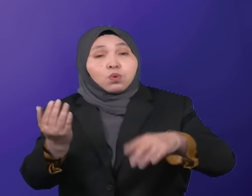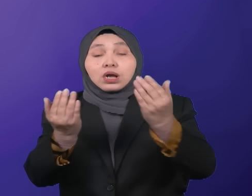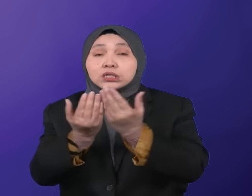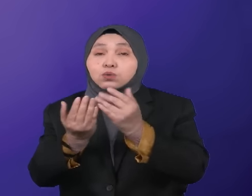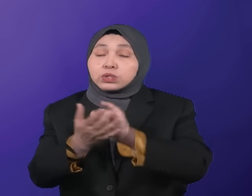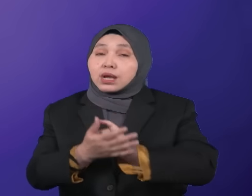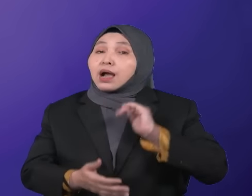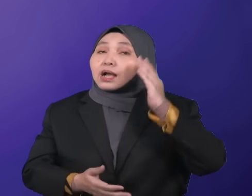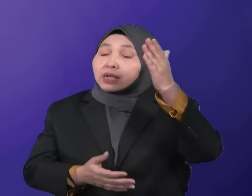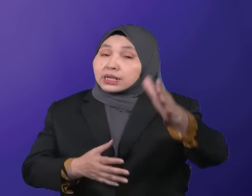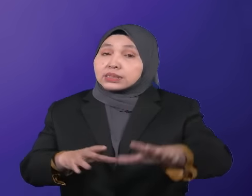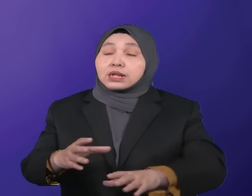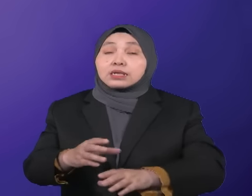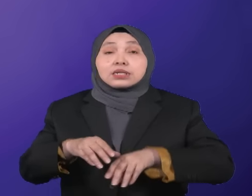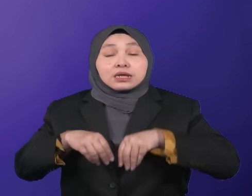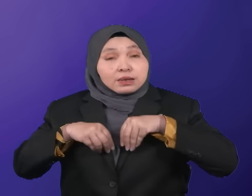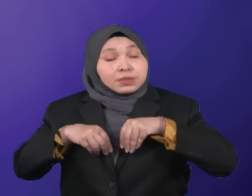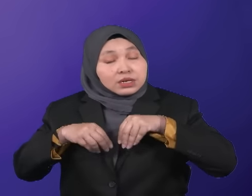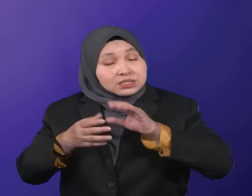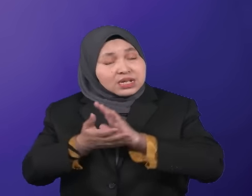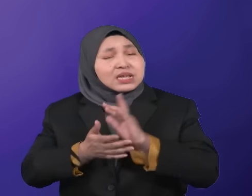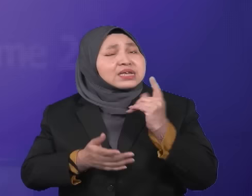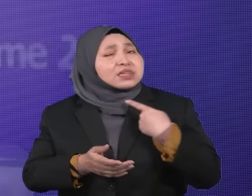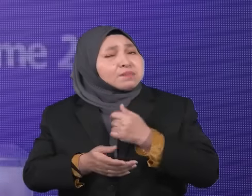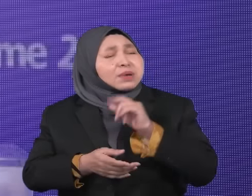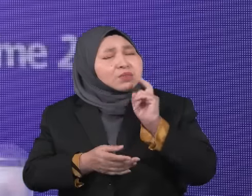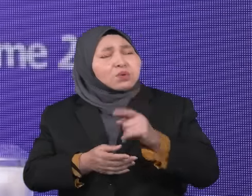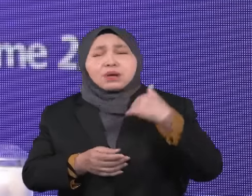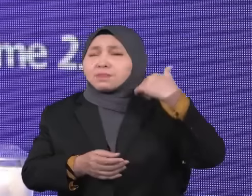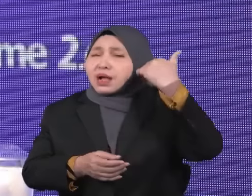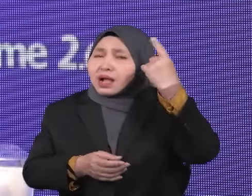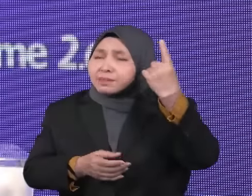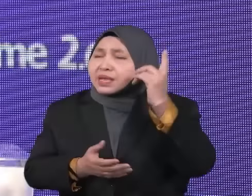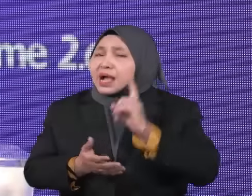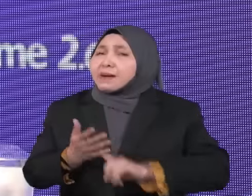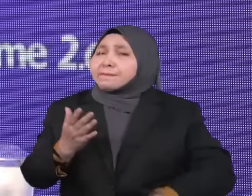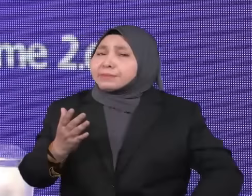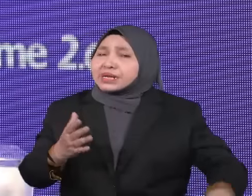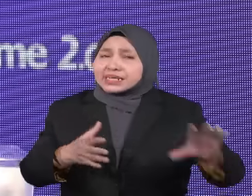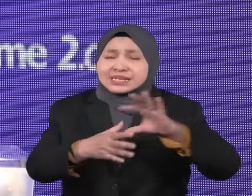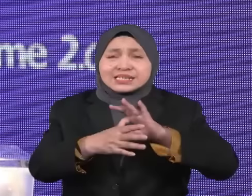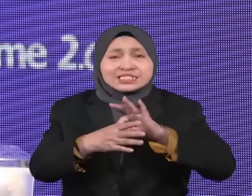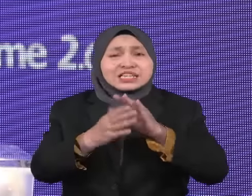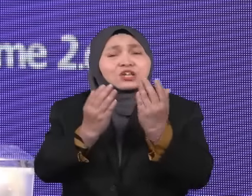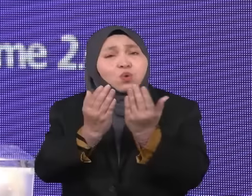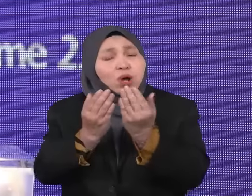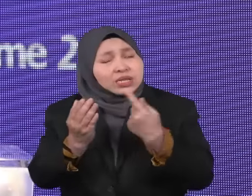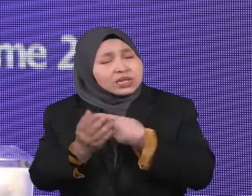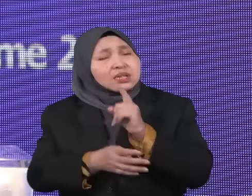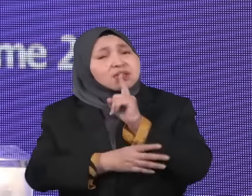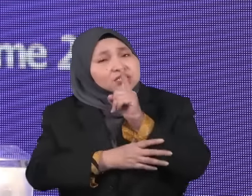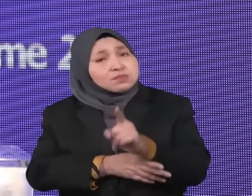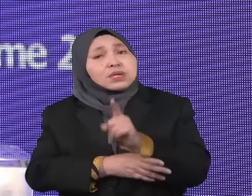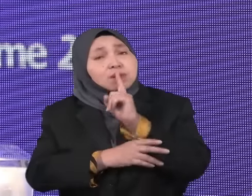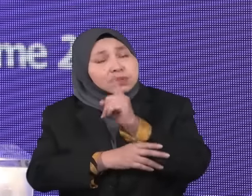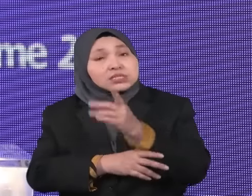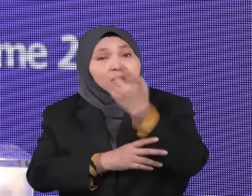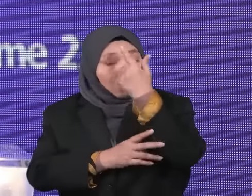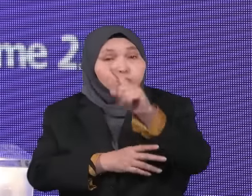akan diperoleh, dan itu sebabnya kita perlu sama-sama memahami apakah isi doa kita yang sebenar-benarnya